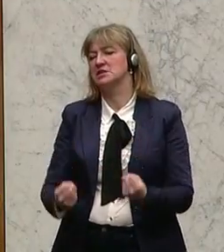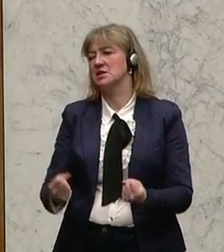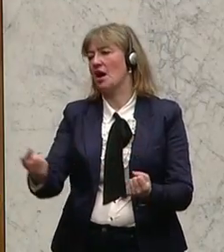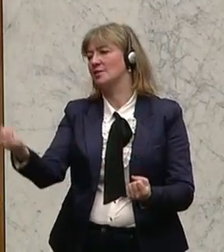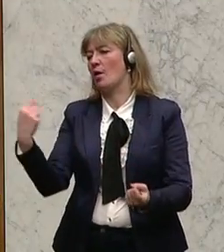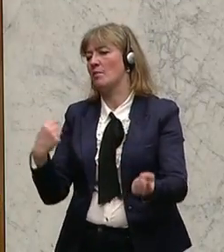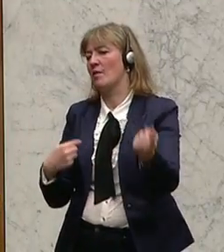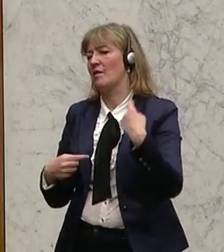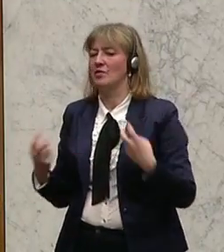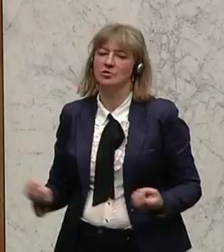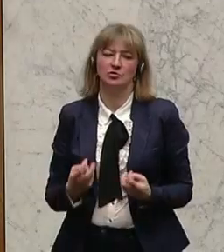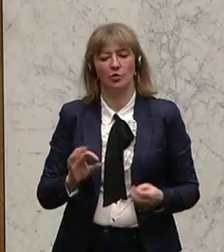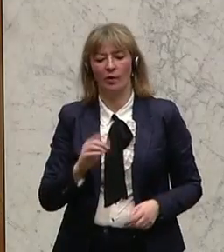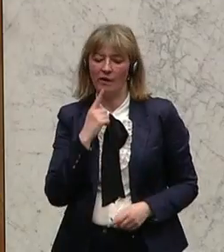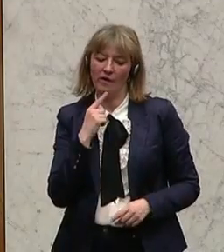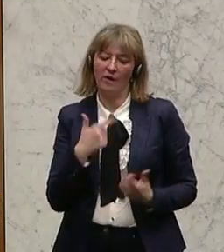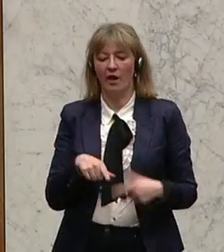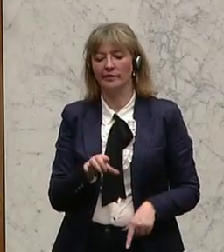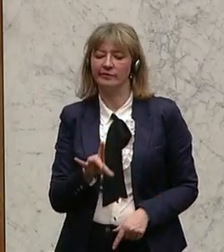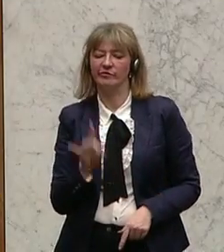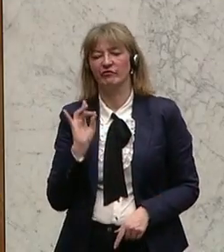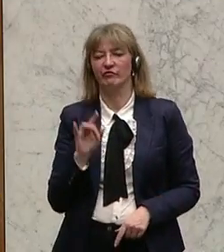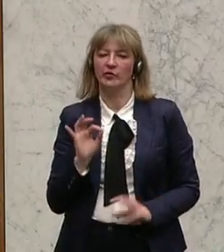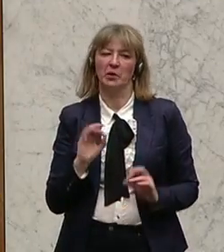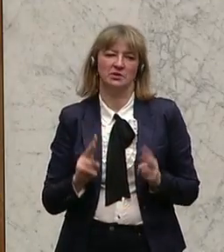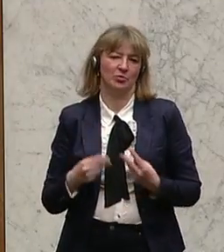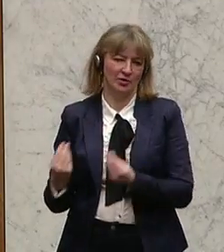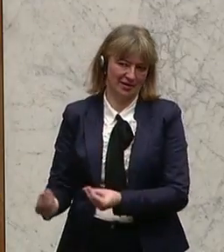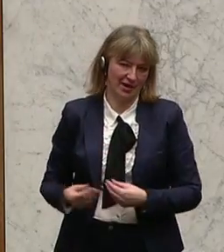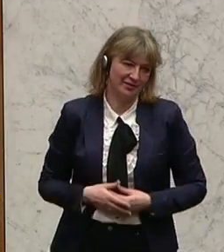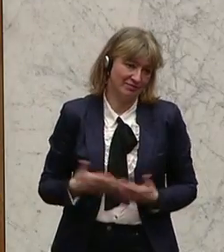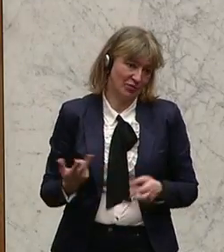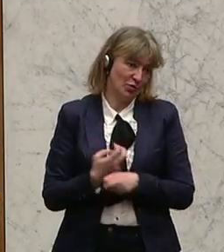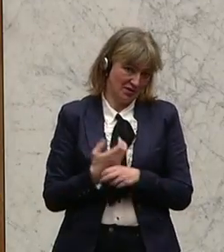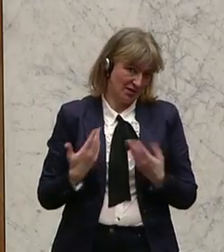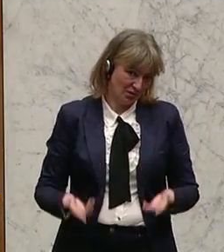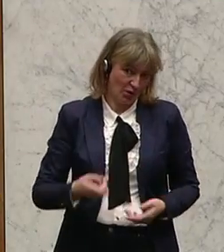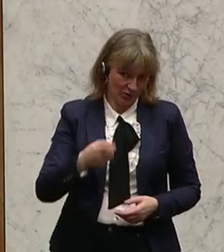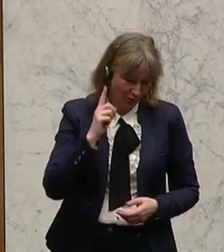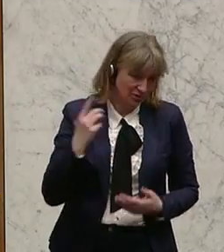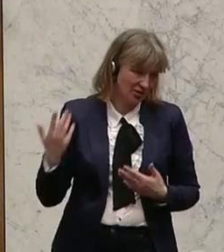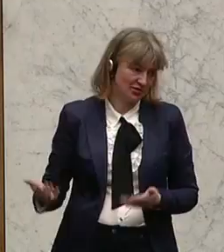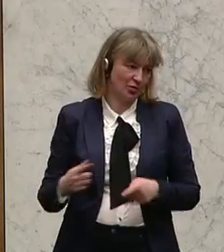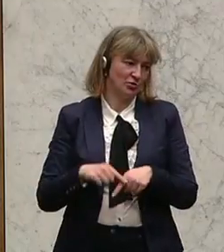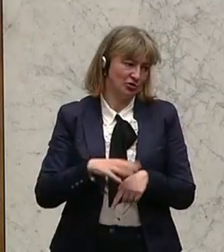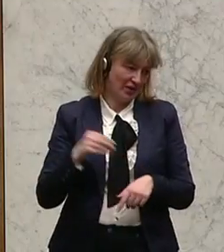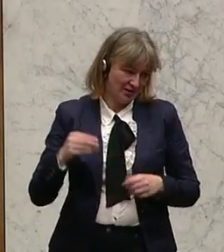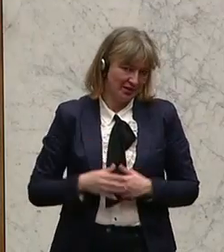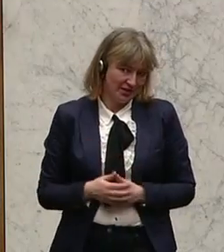und sucht sich einfach das Land aus, das ihm die besten Möglichkeiten bietet. Und das ist nun einmal Österreich, Deutschland und